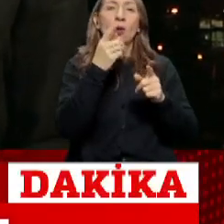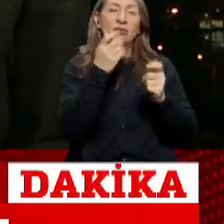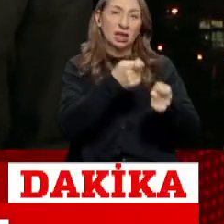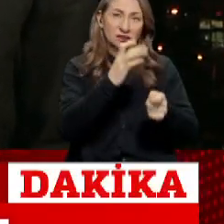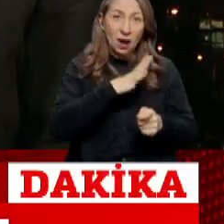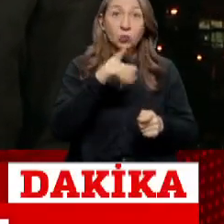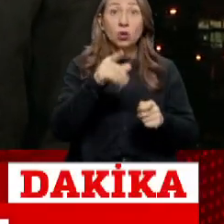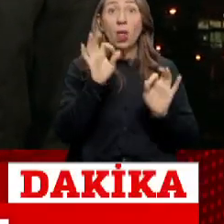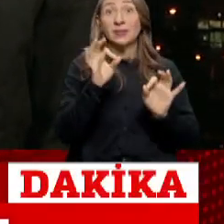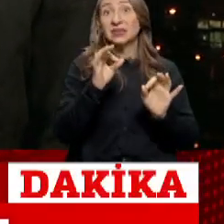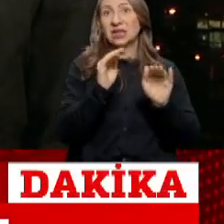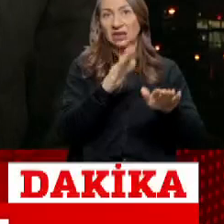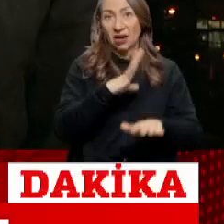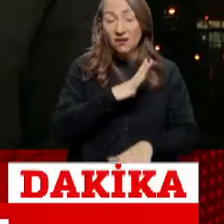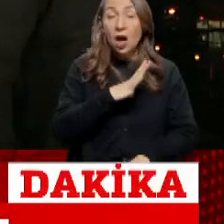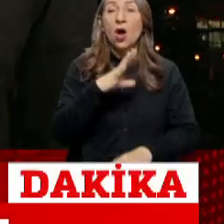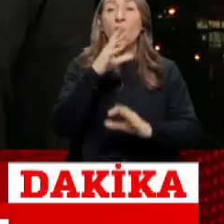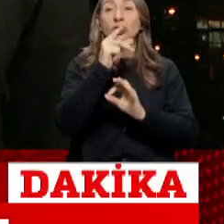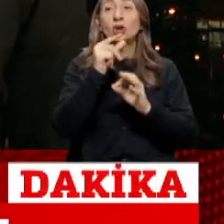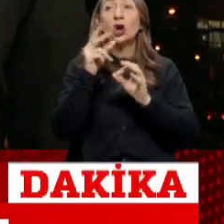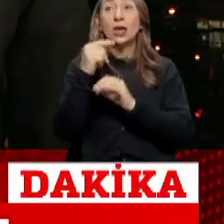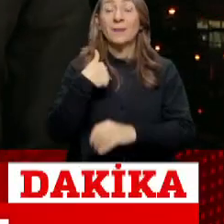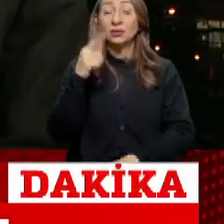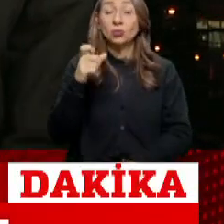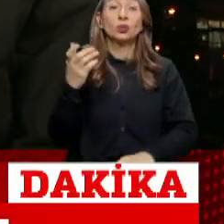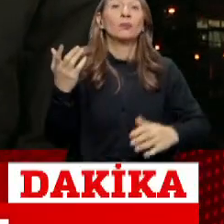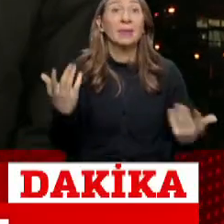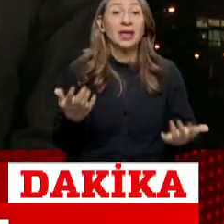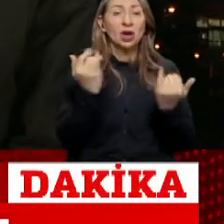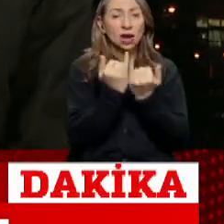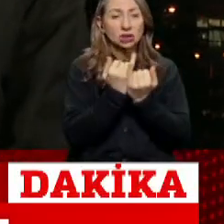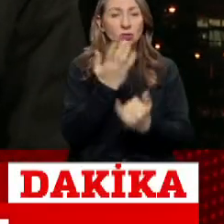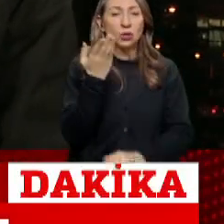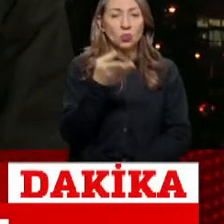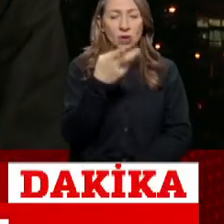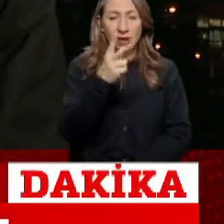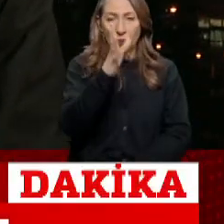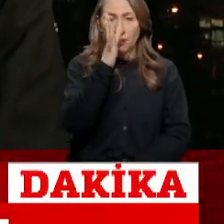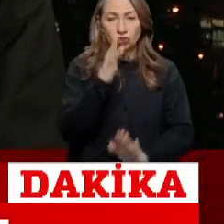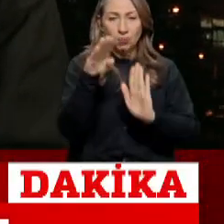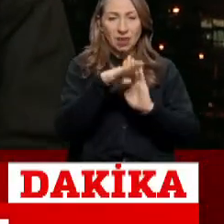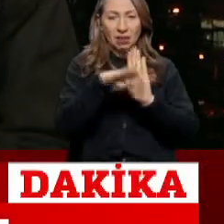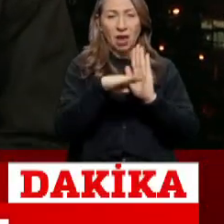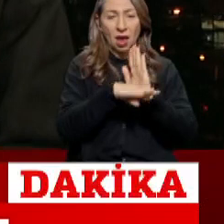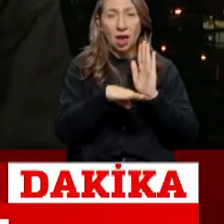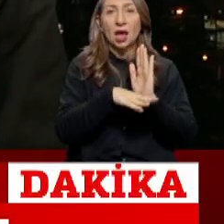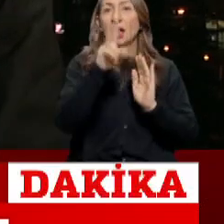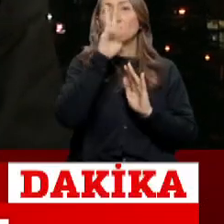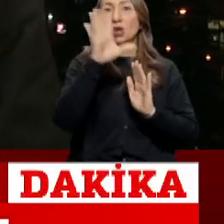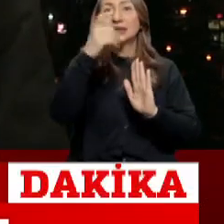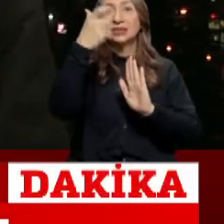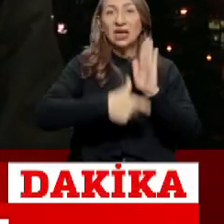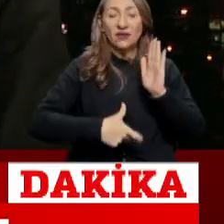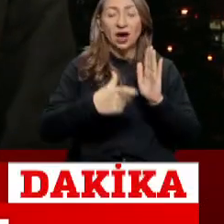sağlamış. Buradan nereye varacağım? Özgür Özel'e ben sormuştum. Peki tamam kardeşim, bu 2500 madde, 250